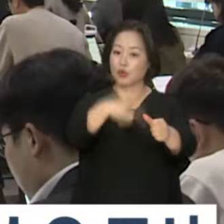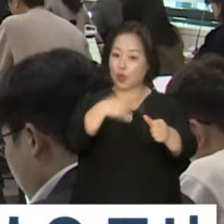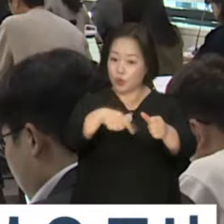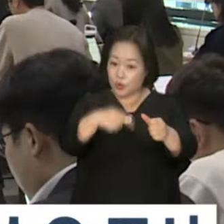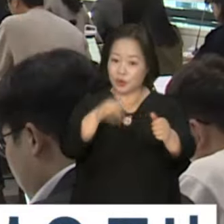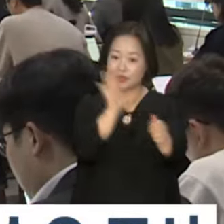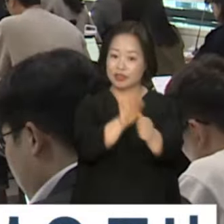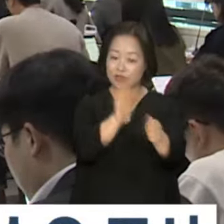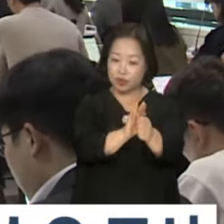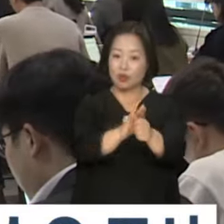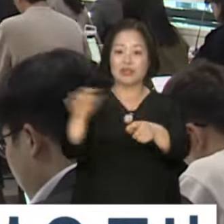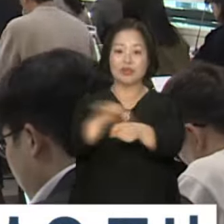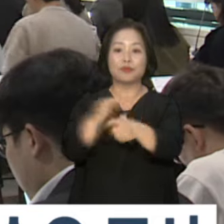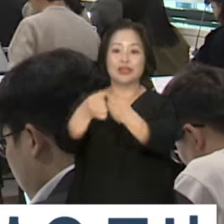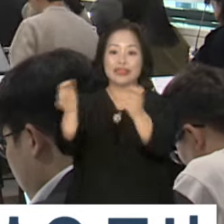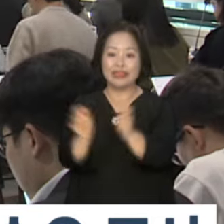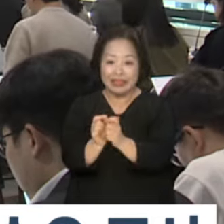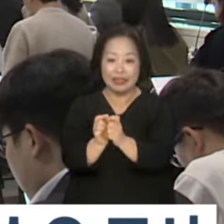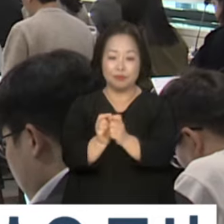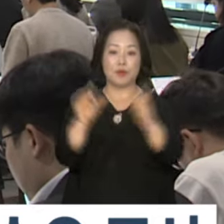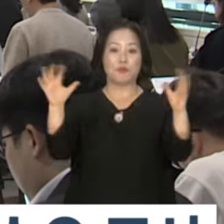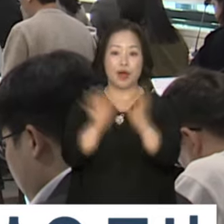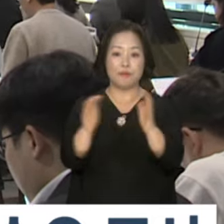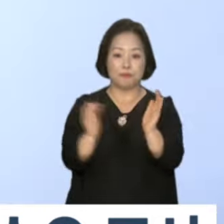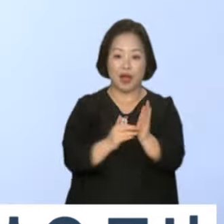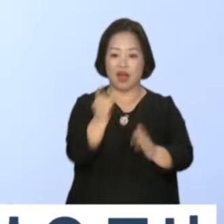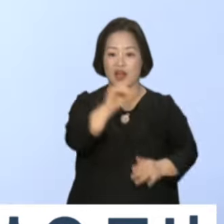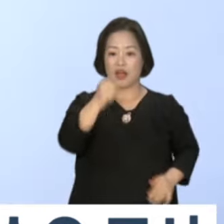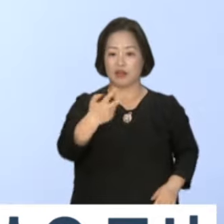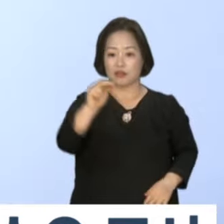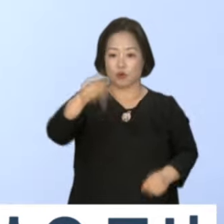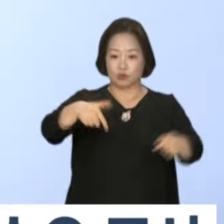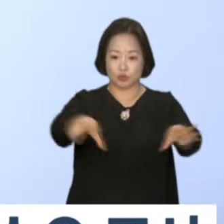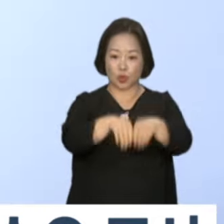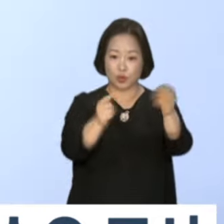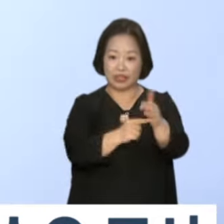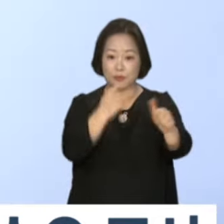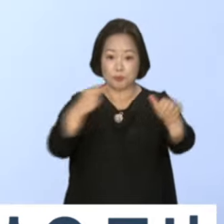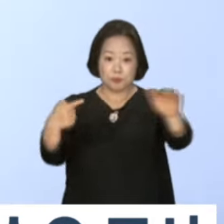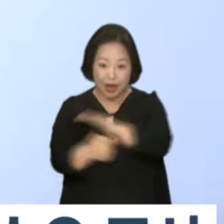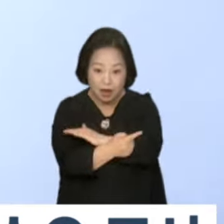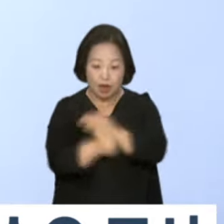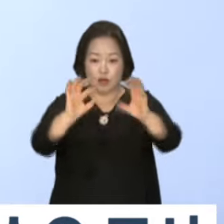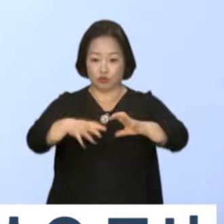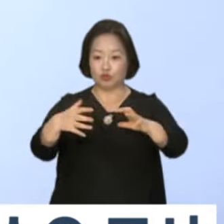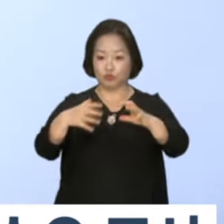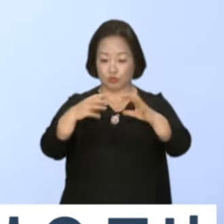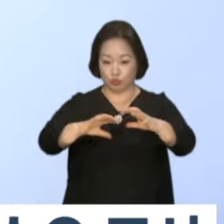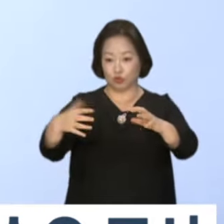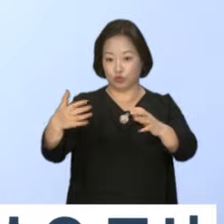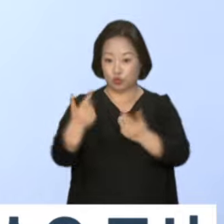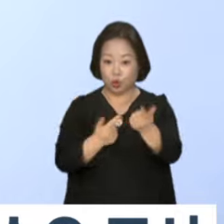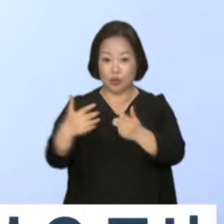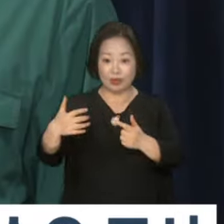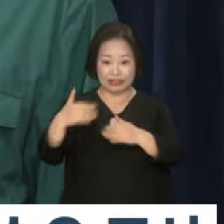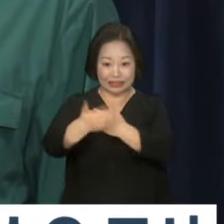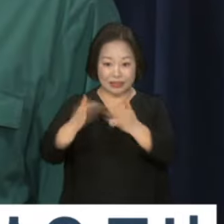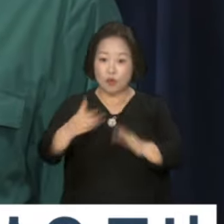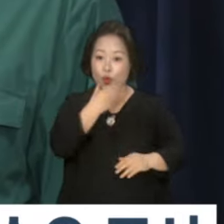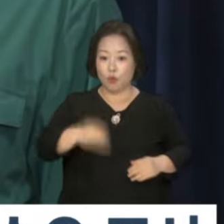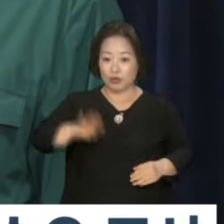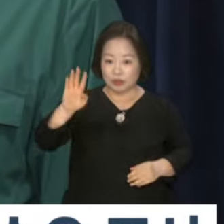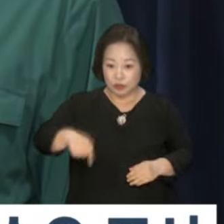TF 운영에 나섰습니다 정부는 오늘 한덕수 국무 총리 지시에 따라 국무 조정실을 중심으로 교육부와 보건